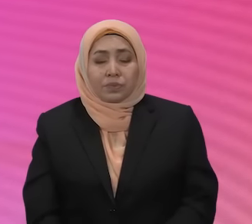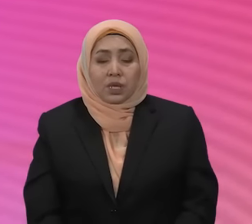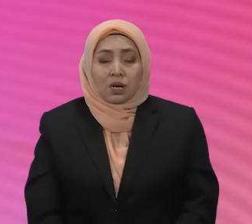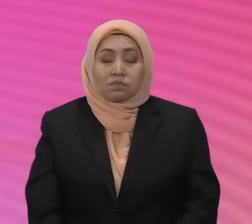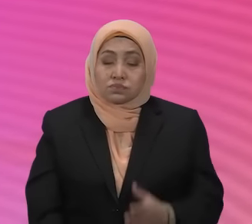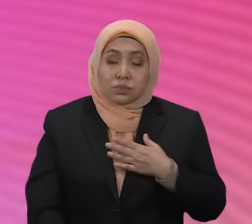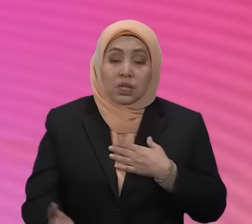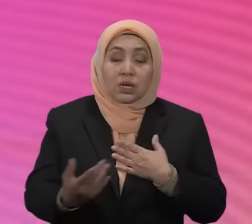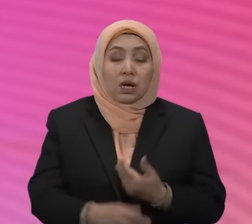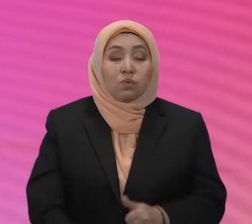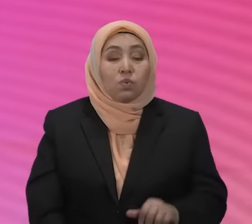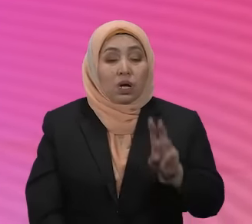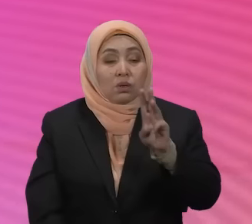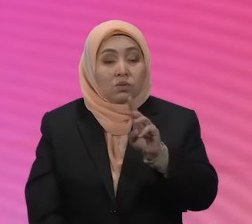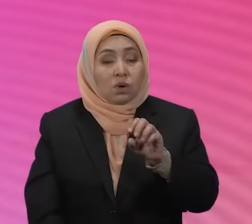اللَّهَ. Silakan.